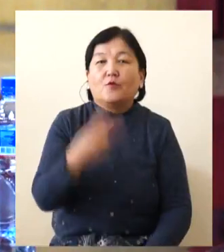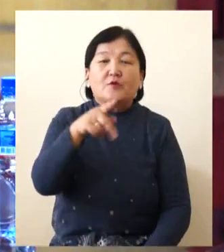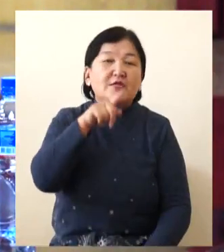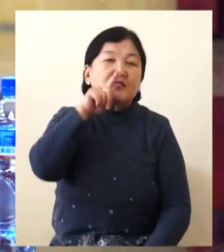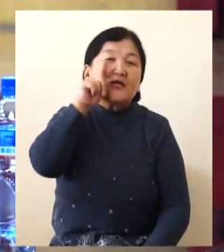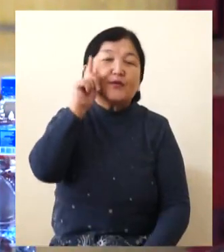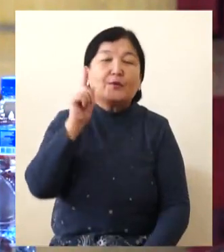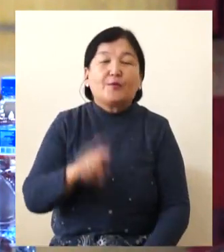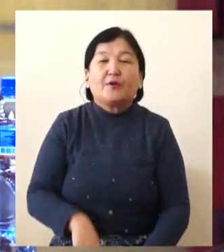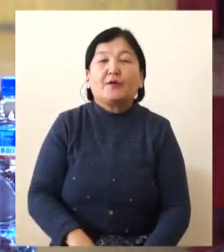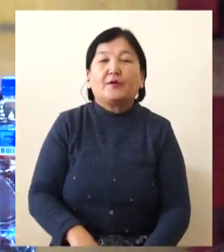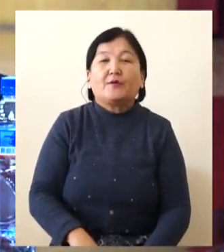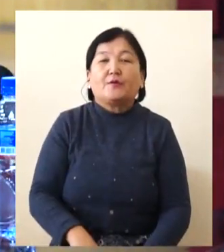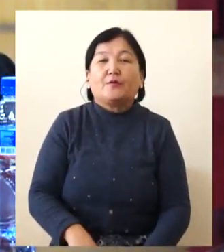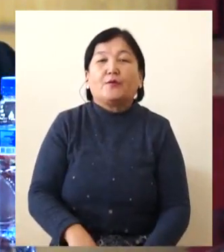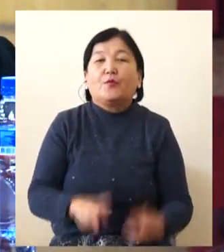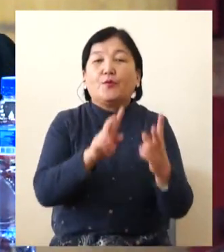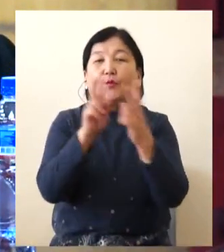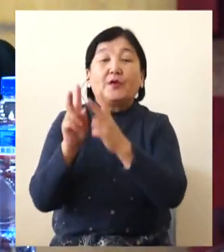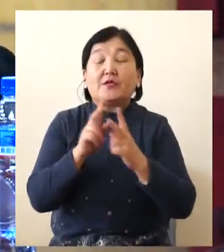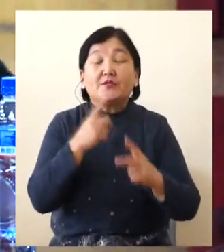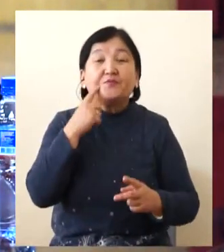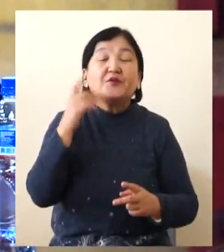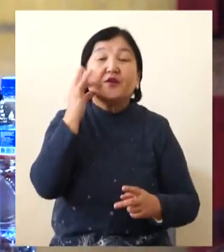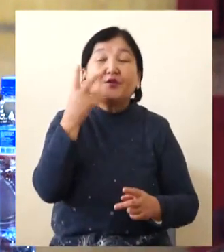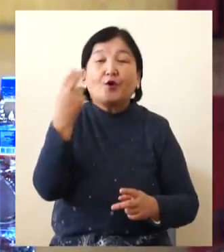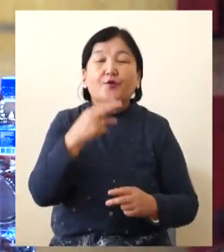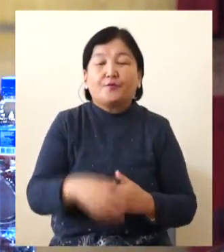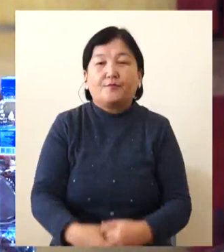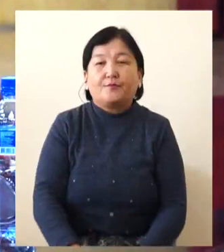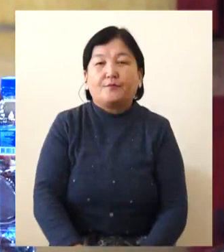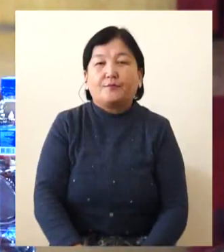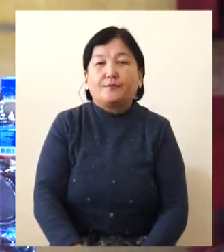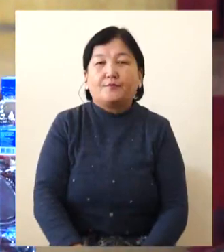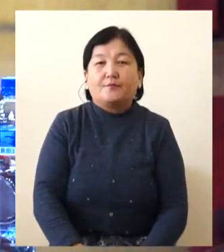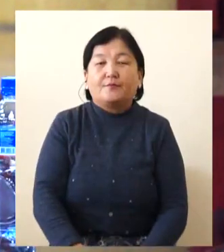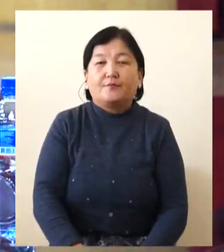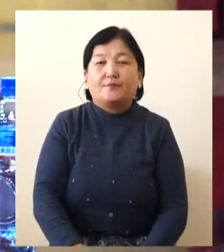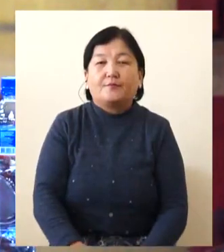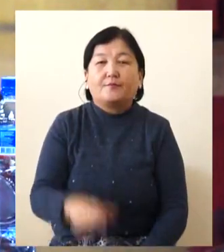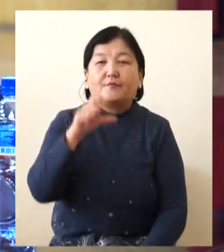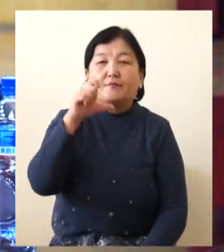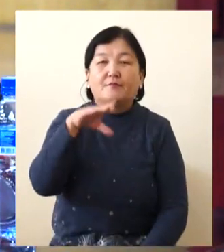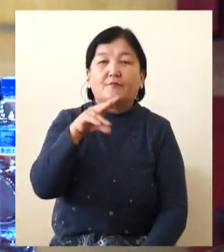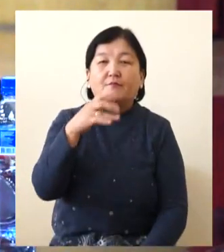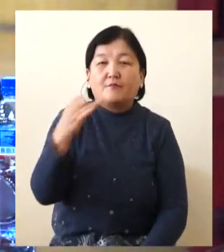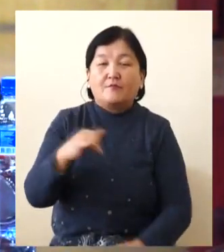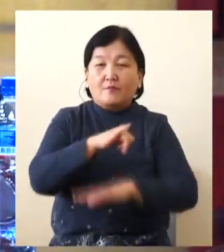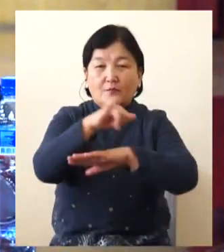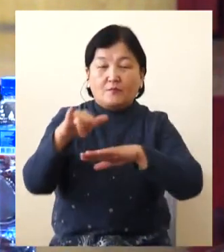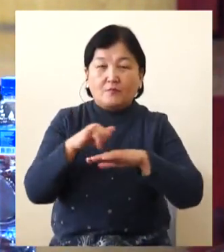Нэг хоёр залуу ирэх чинь дээ. Хоёр найз хүүхэн найз залуу. Тэгээд Эстонд ингэ гэдэг юм